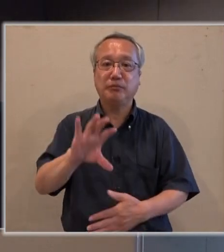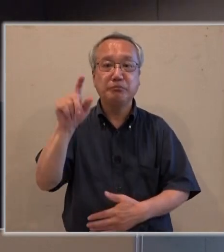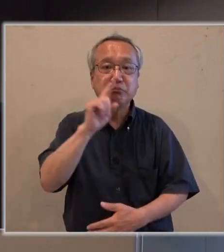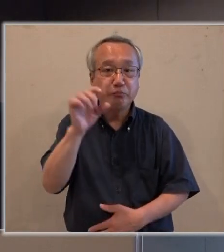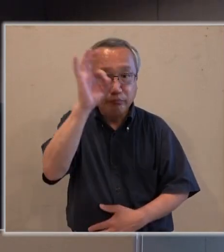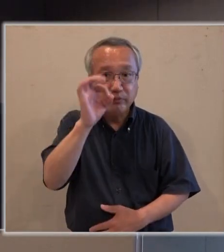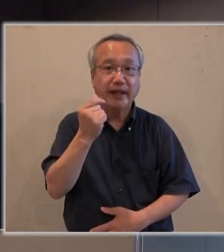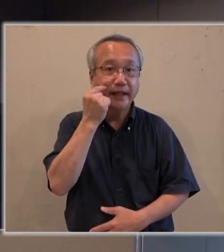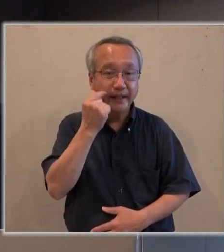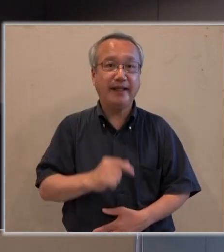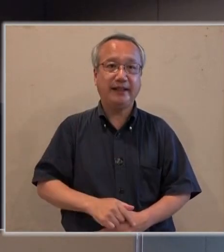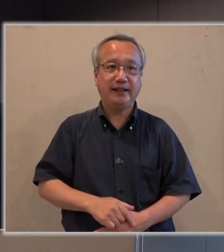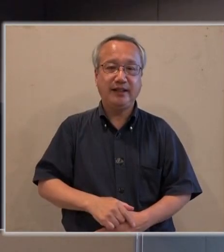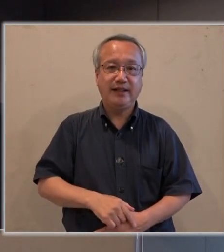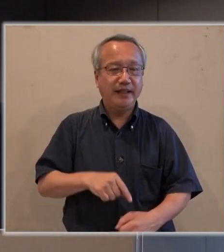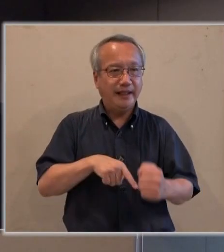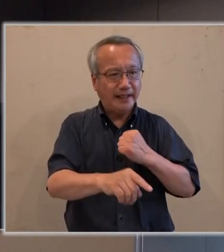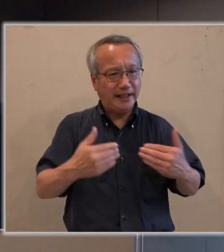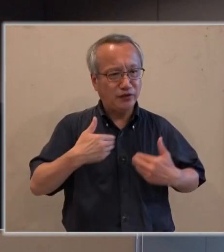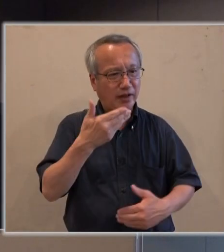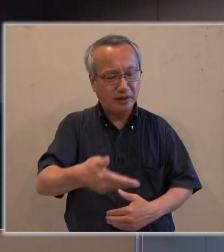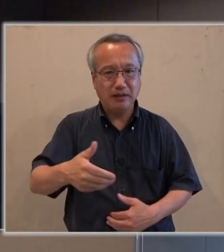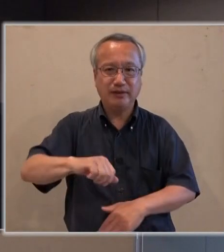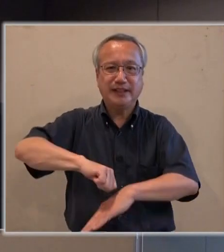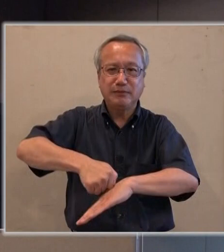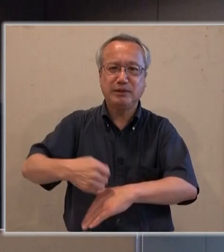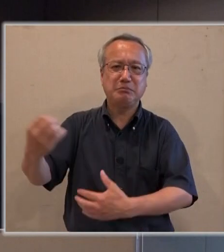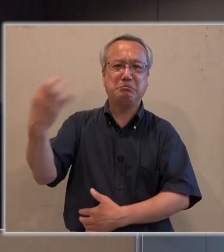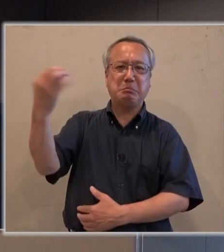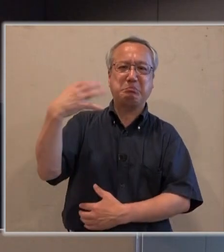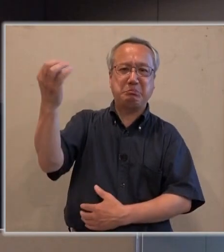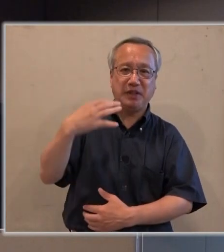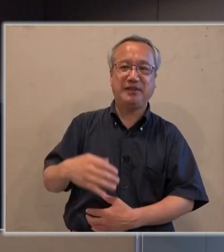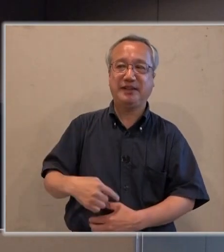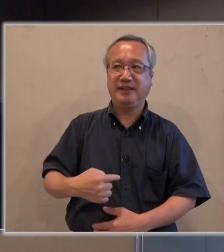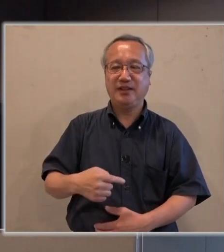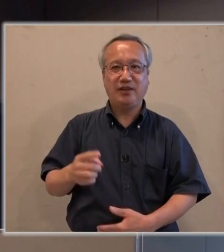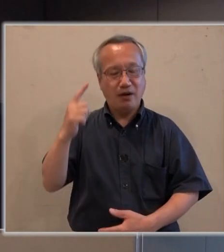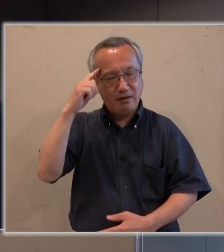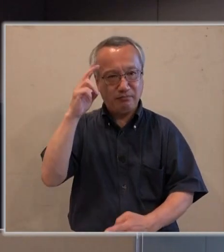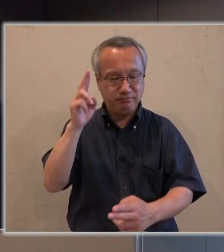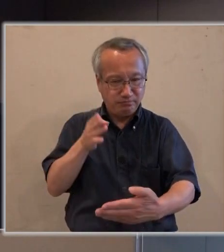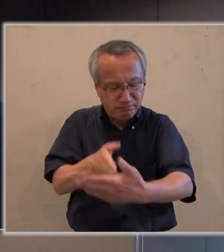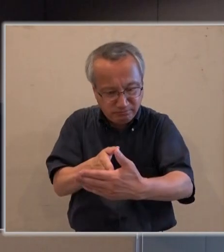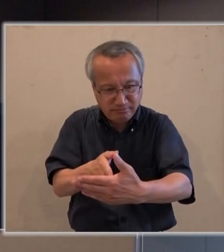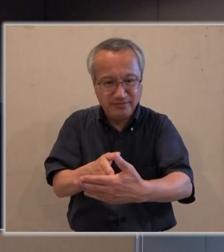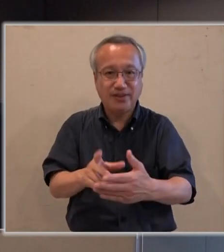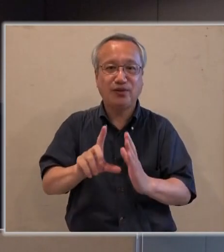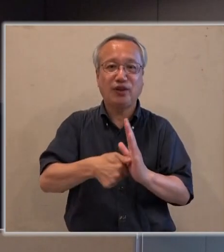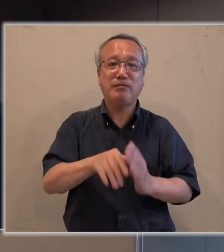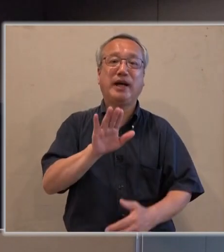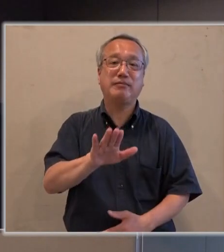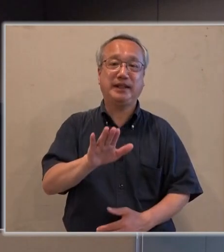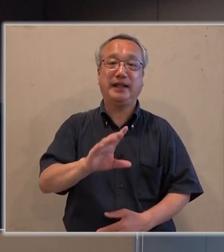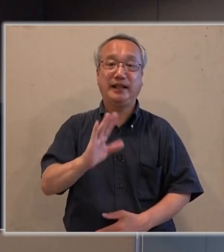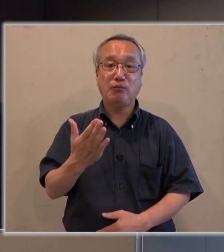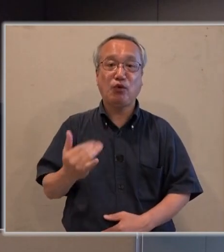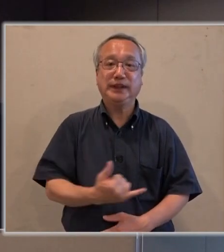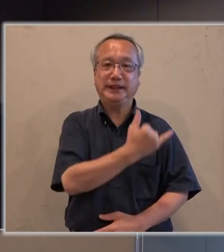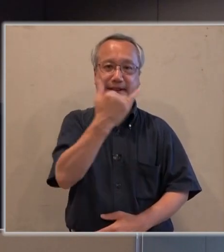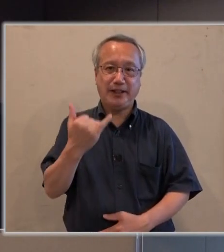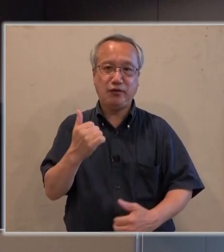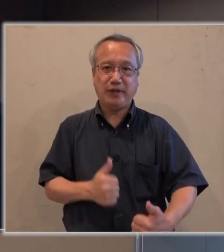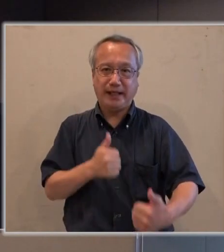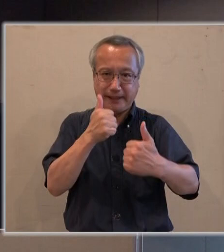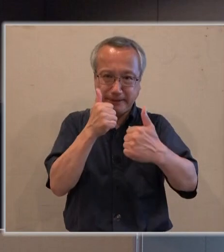しい口調で言われたり、自分の未熟さもあって思うようにいかないことが多くありました。それでも人生をかけて